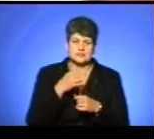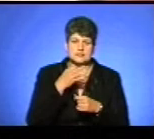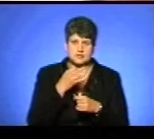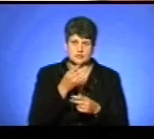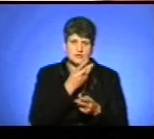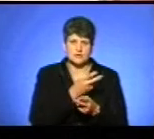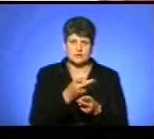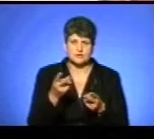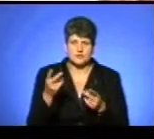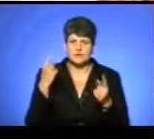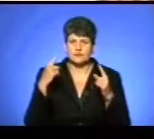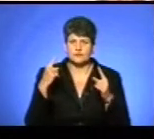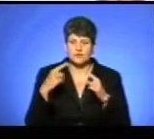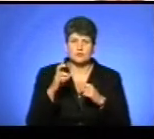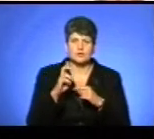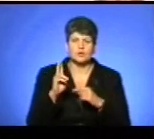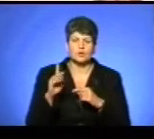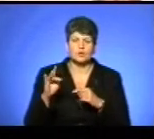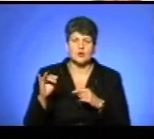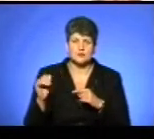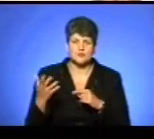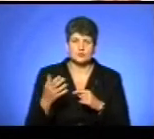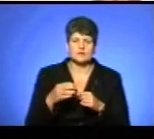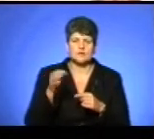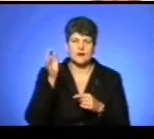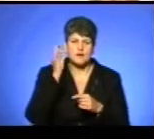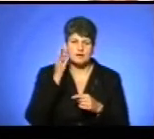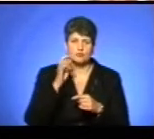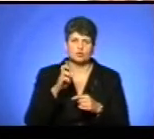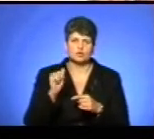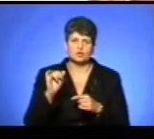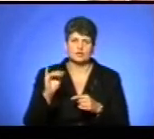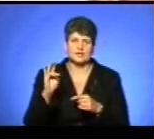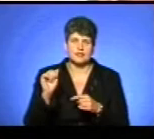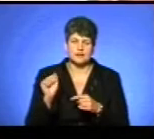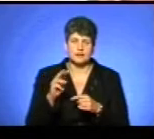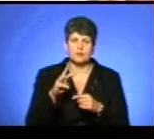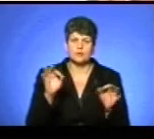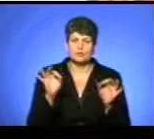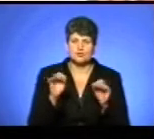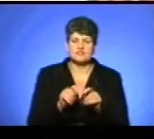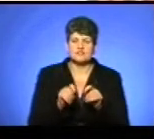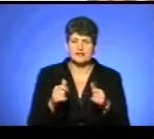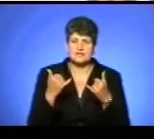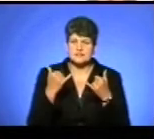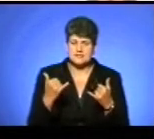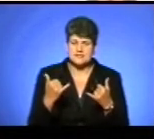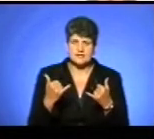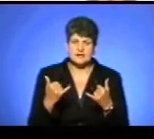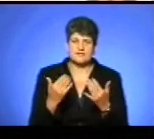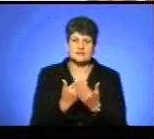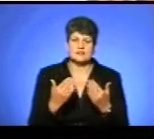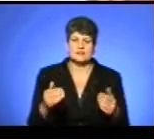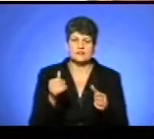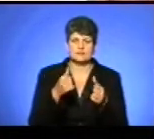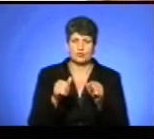Богдана Кухарського. Нагадую, за кілька хвилин в галереї «Бункермуз» відкриється його виставка скульптур. Спеціально для наших